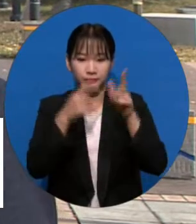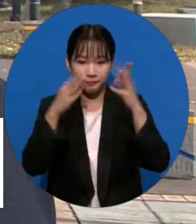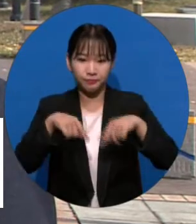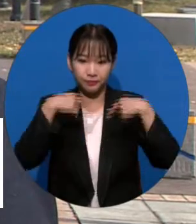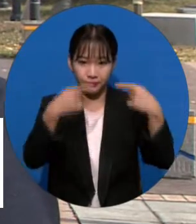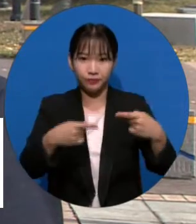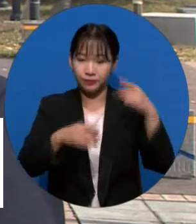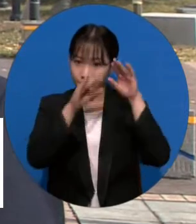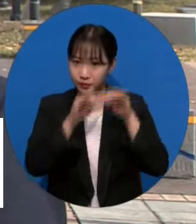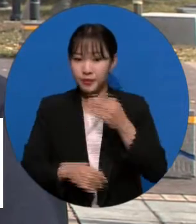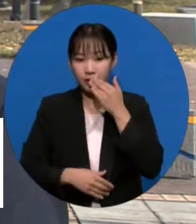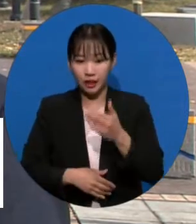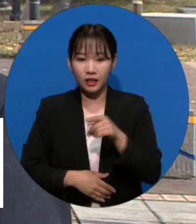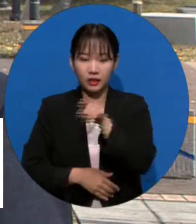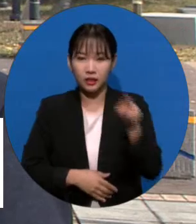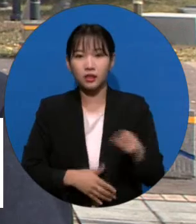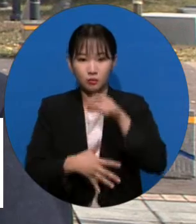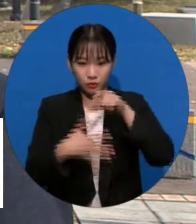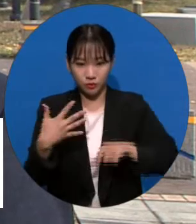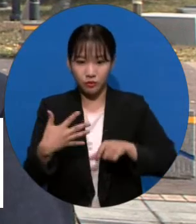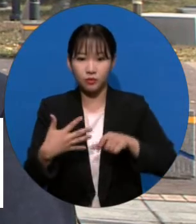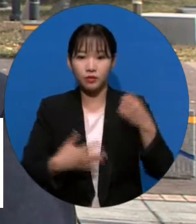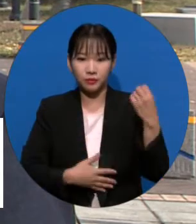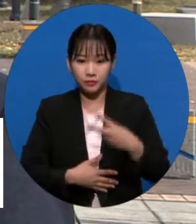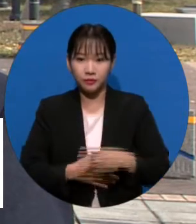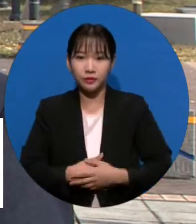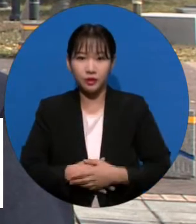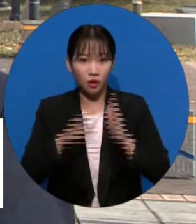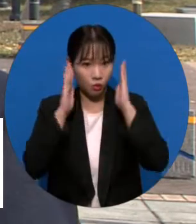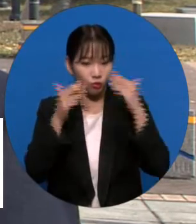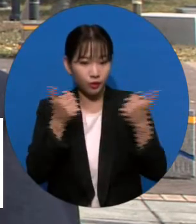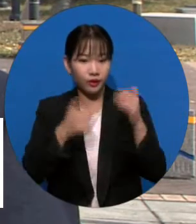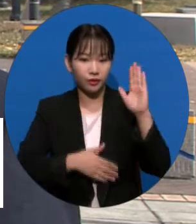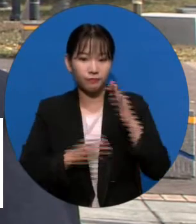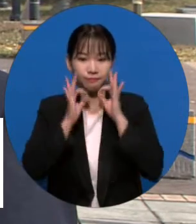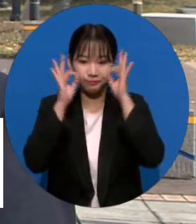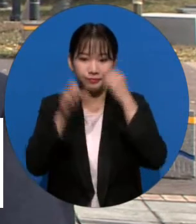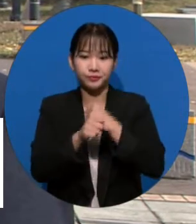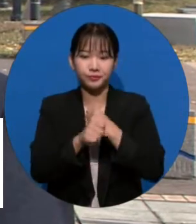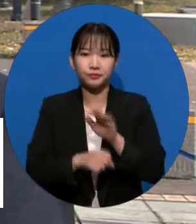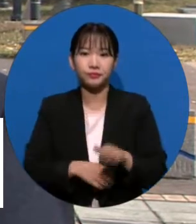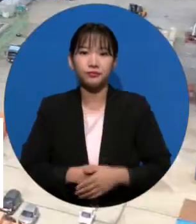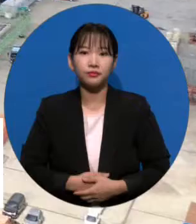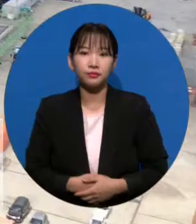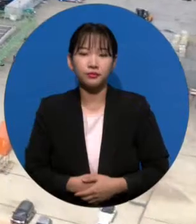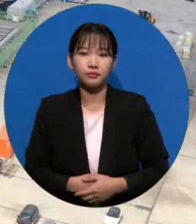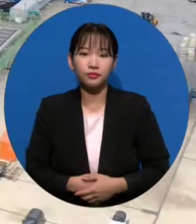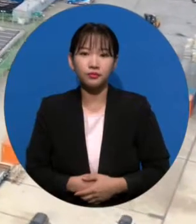많이 참여하고 또 공감할 수 있는 그런 프로그램 또 학술회의가 되도록